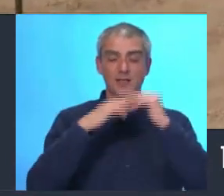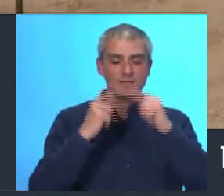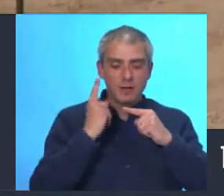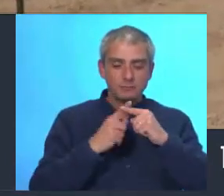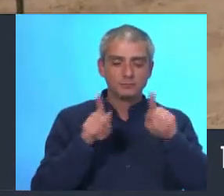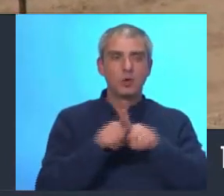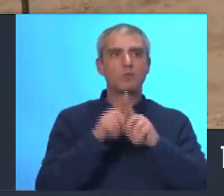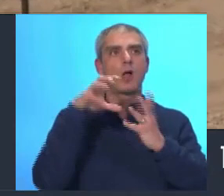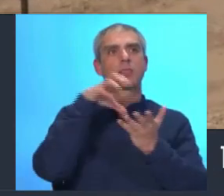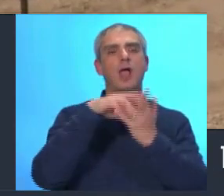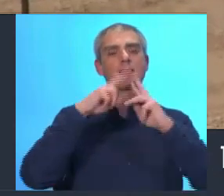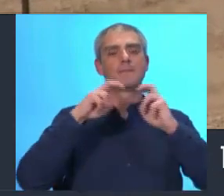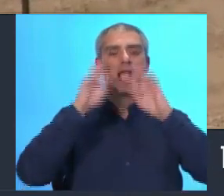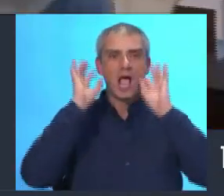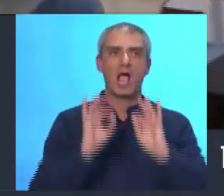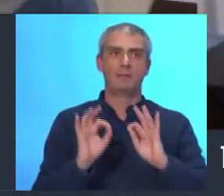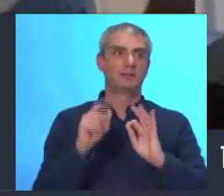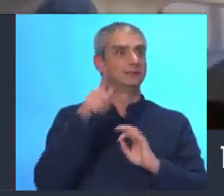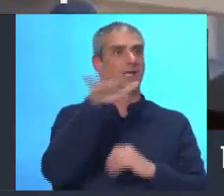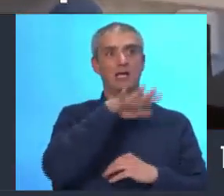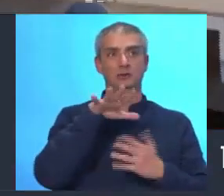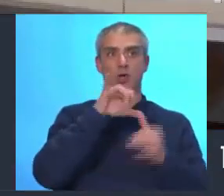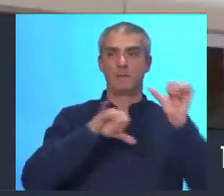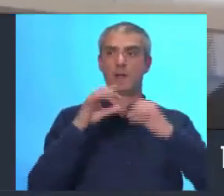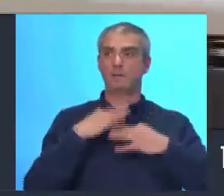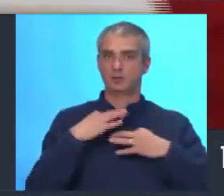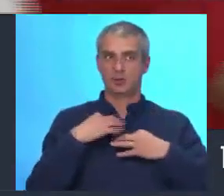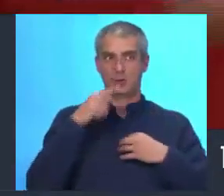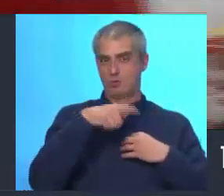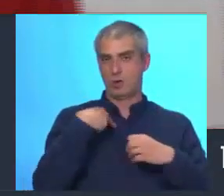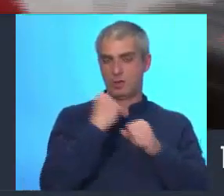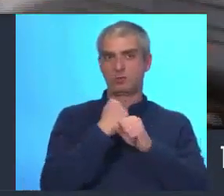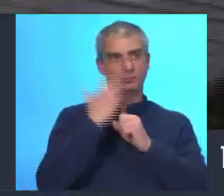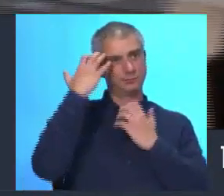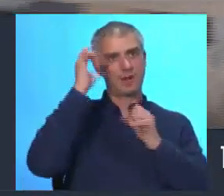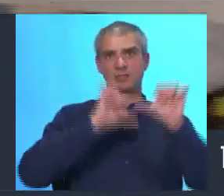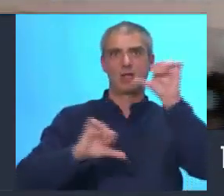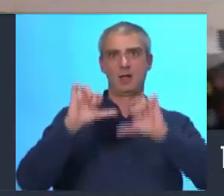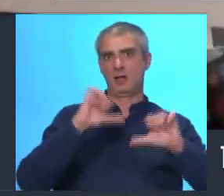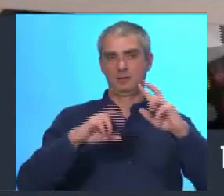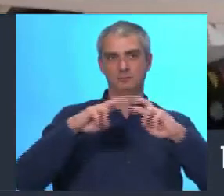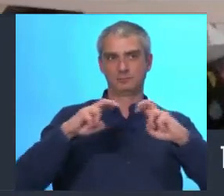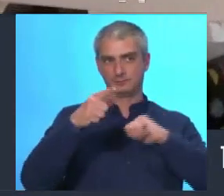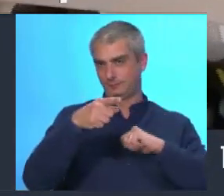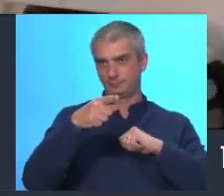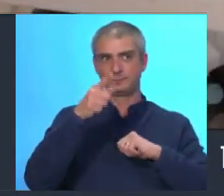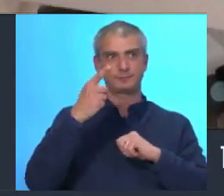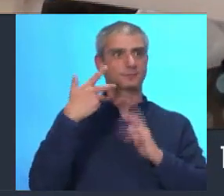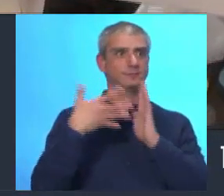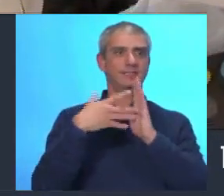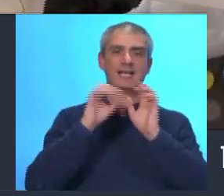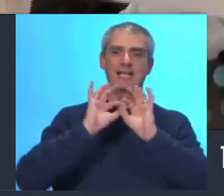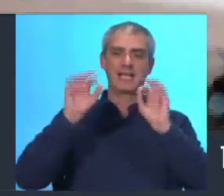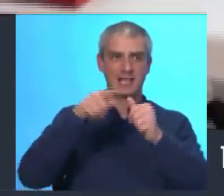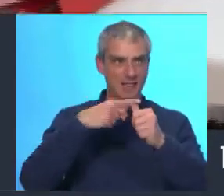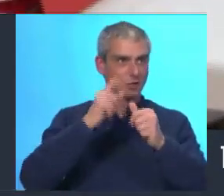כמו תחנת מחקר אמיתית. זה אזור המעבדה שלנו, או כאן עושים מדע. כאן היו לנו הניסויים בקרינה קוסמית, כאן יש